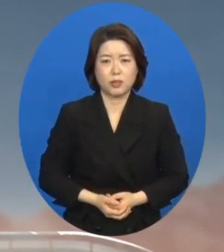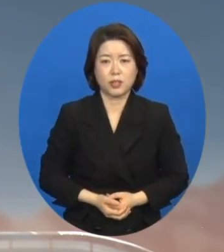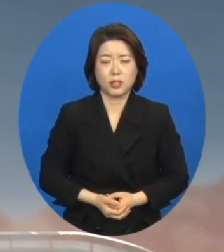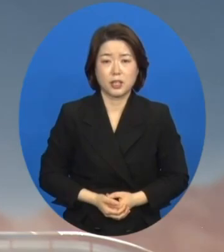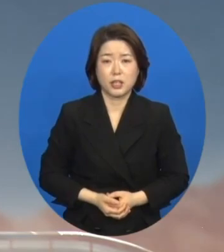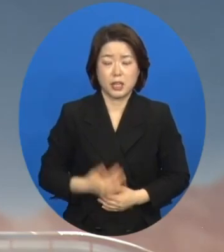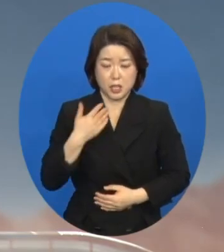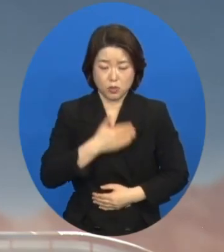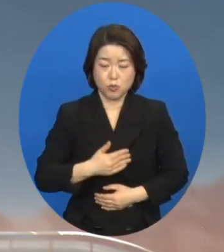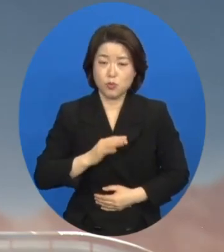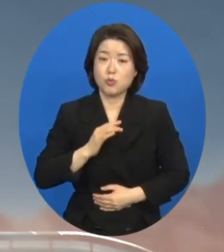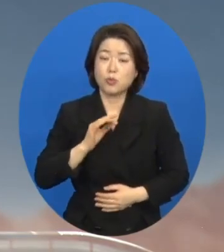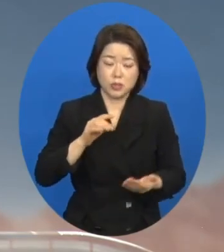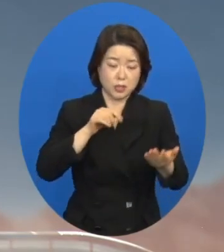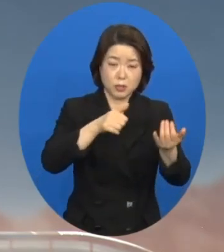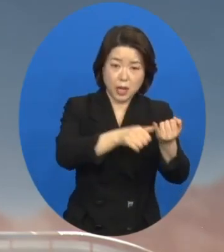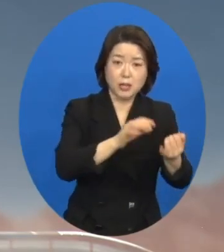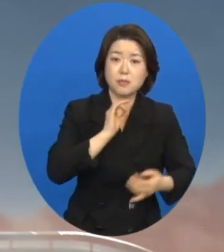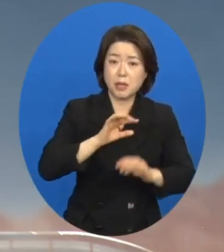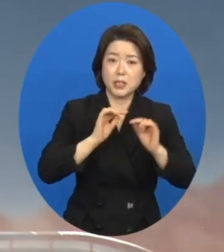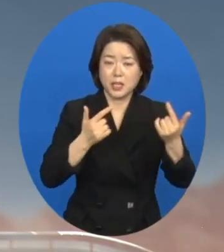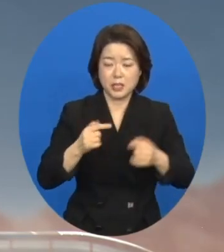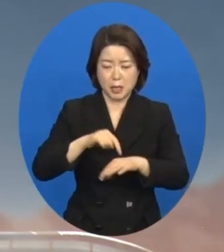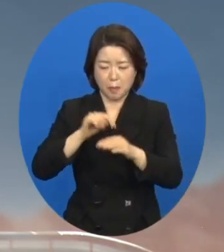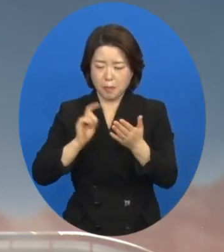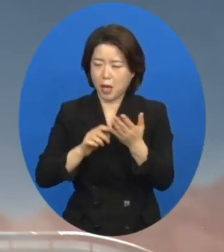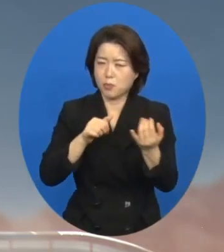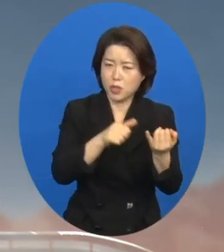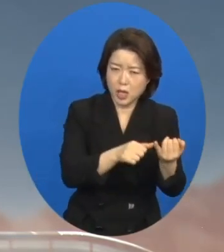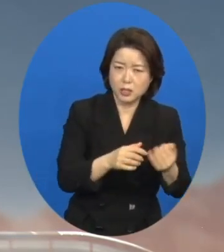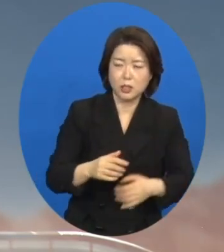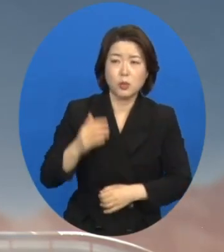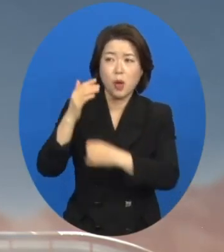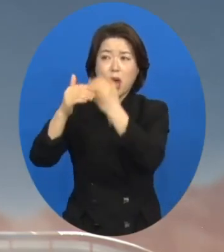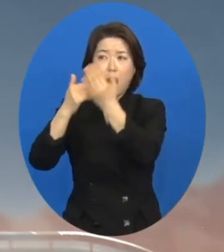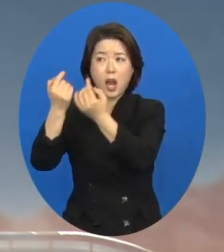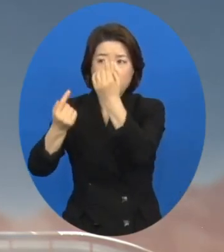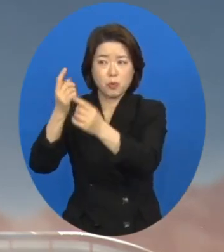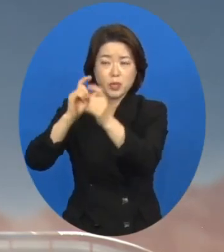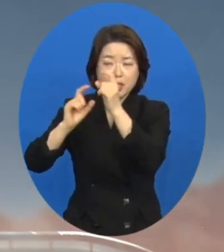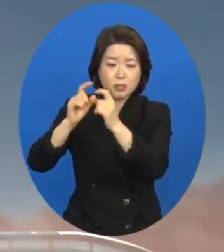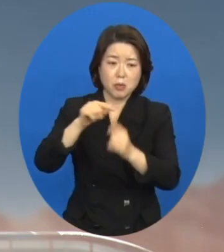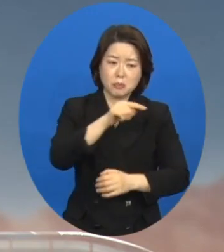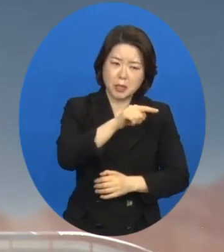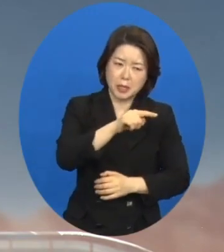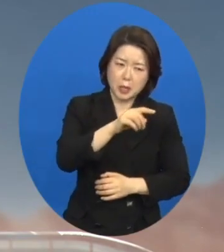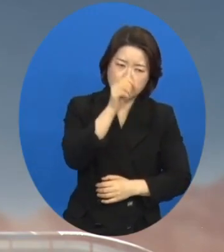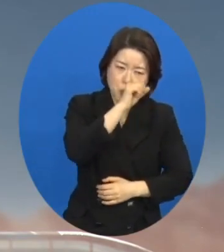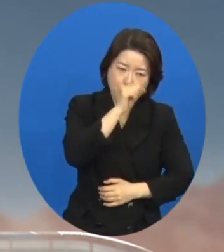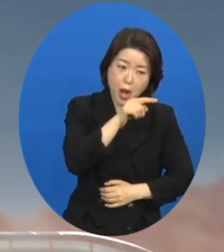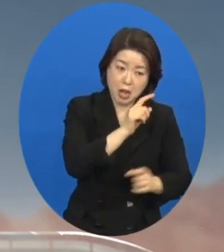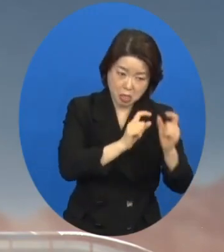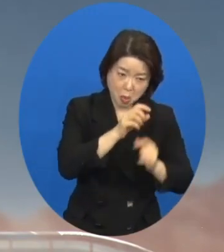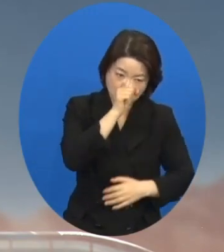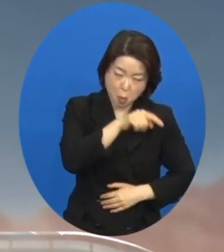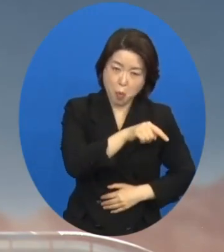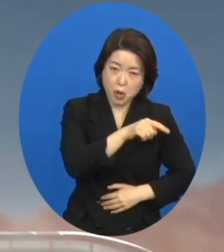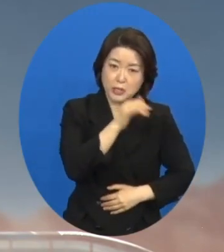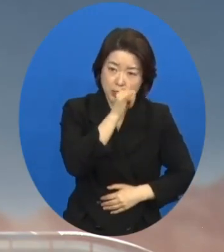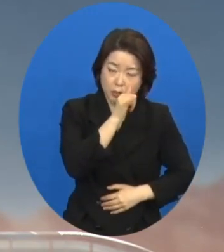단지 육체적 가늠만이 아니라 마음으로 가늠하고 하나님보다 더 물질과 명예와 돈을 더